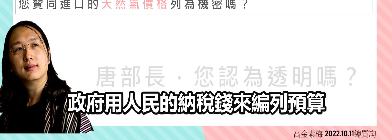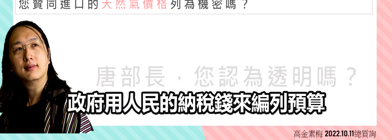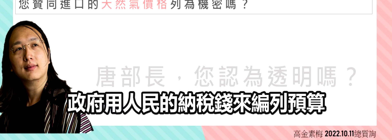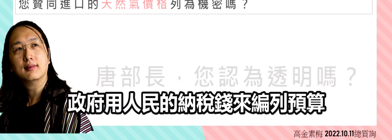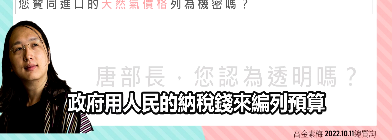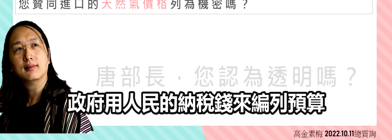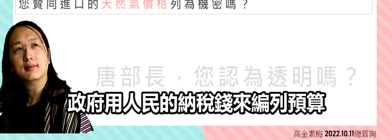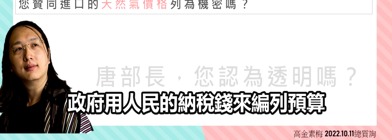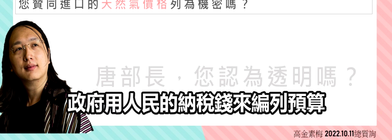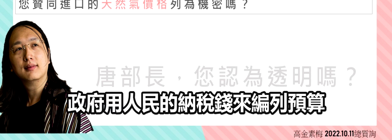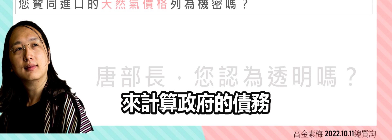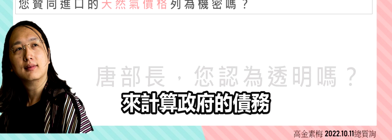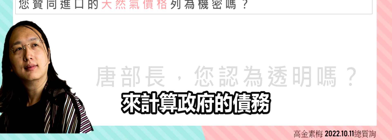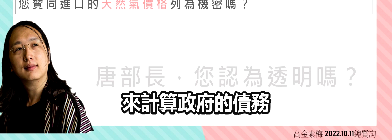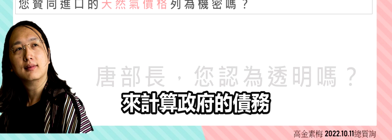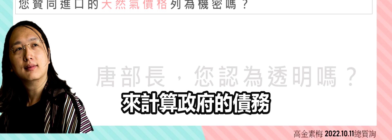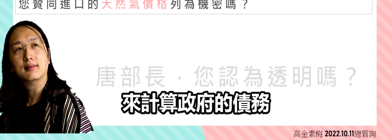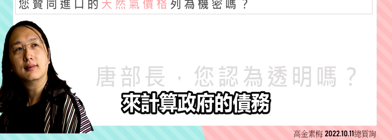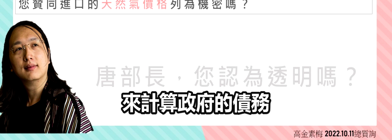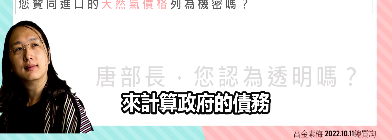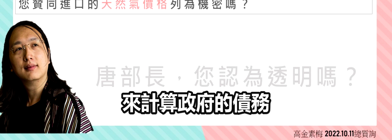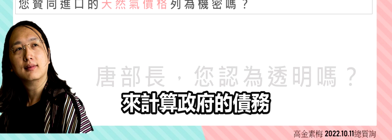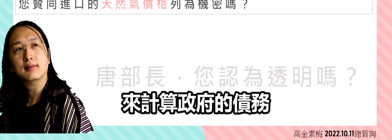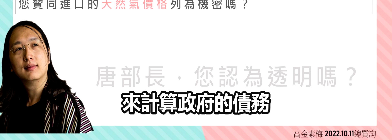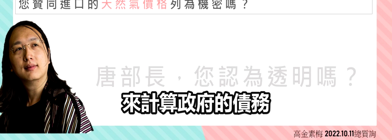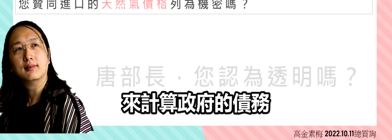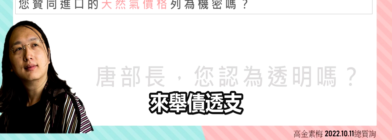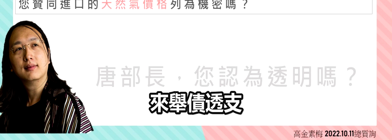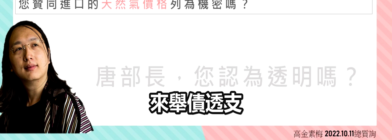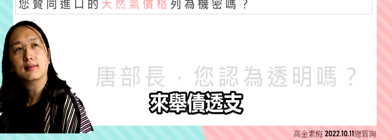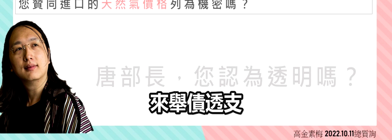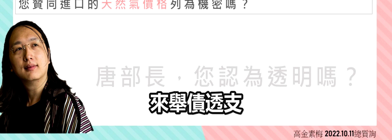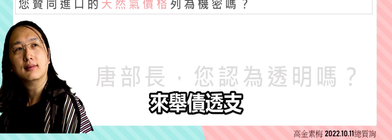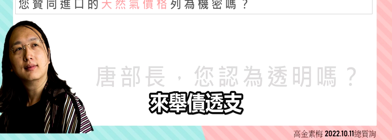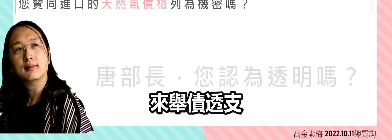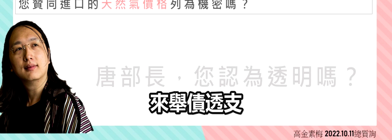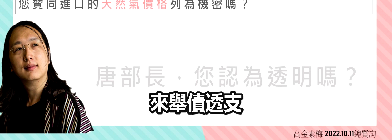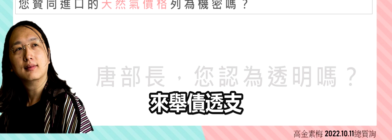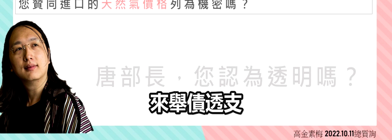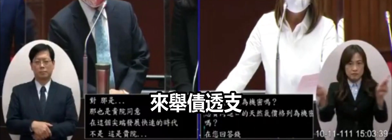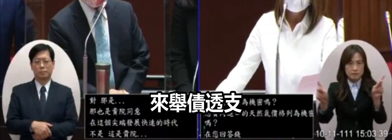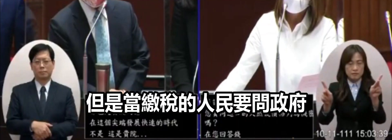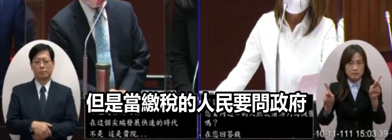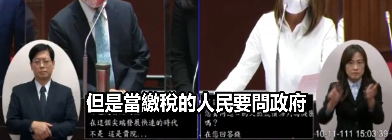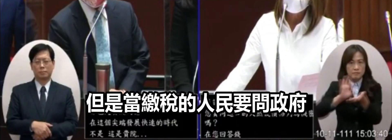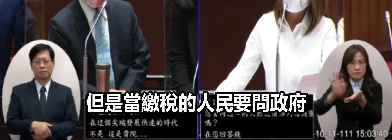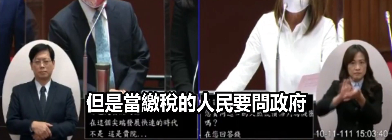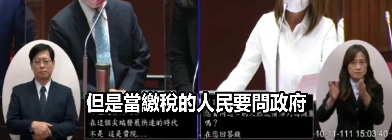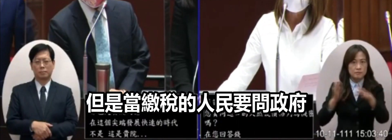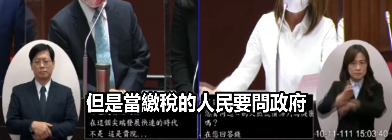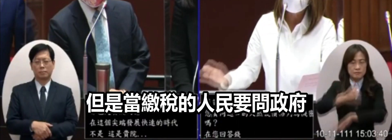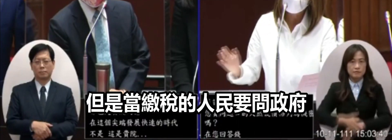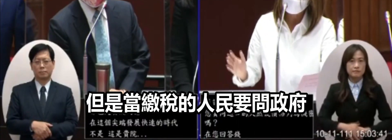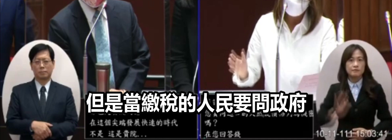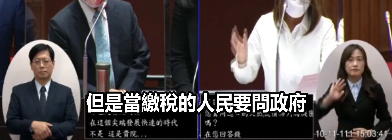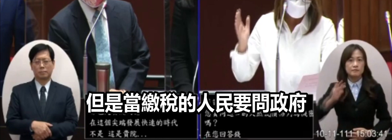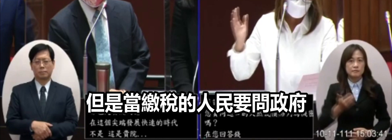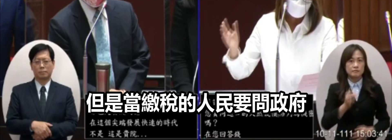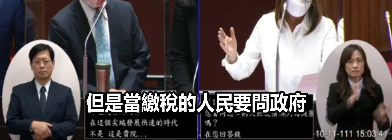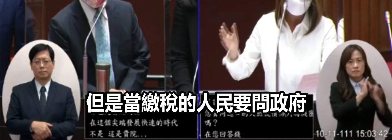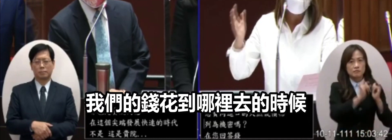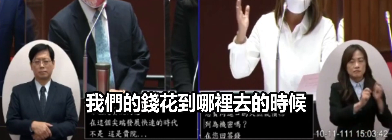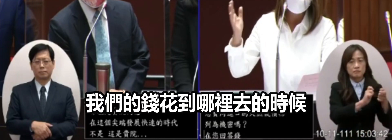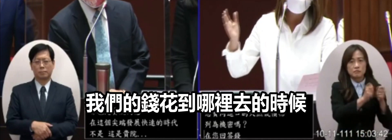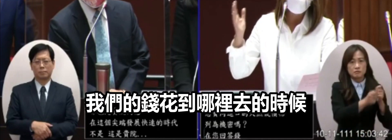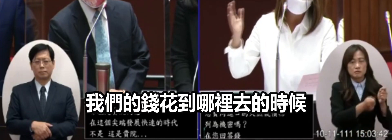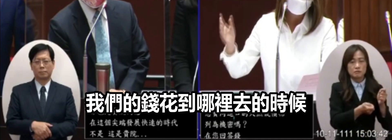税钱来编列预算，来计算政府的债务，来举债透支，但是当缴税的人民要问